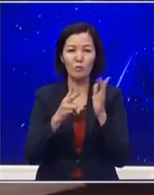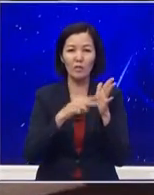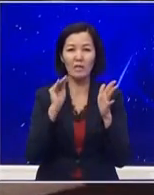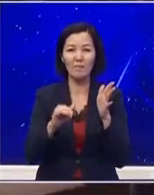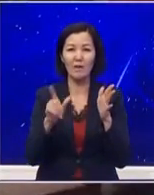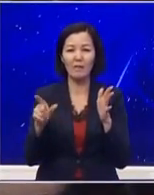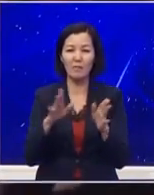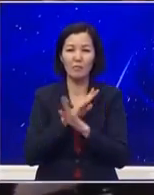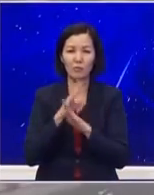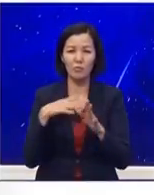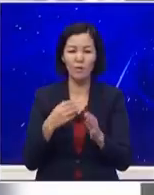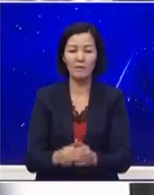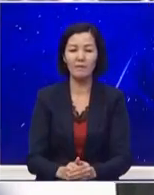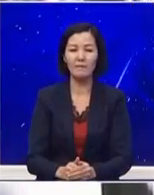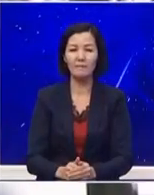көз жұмған.